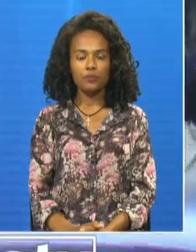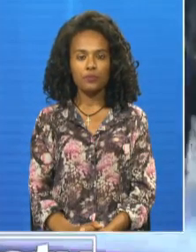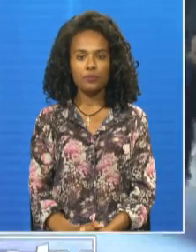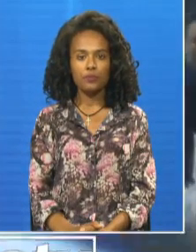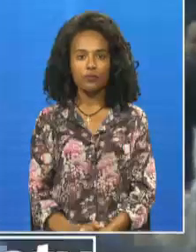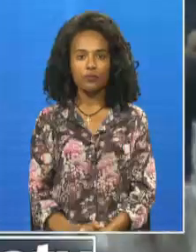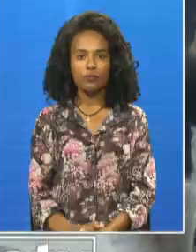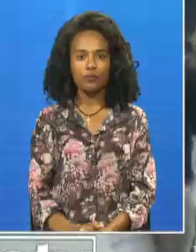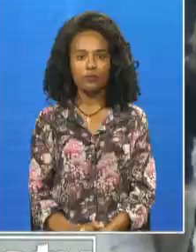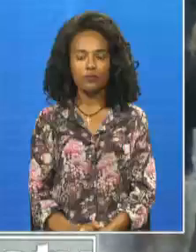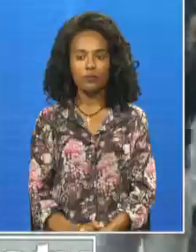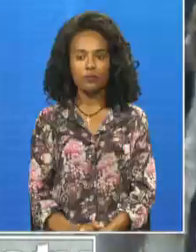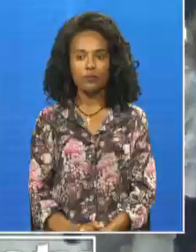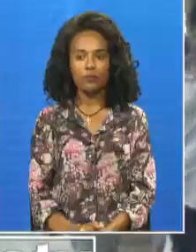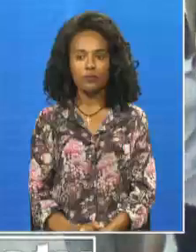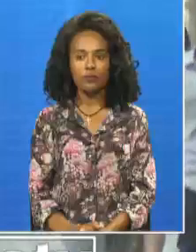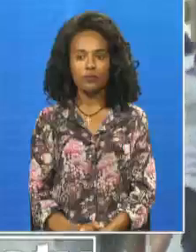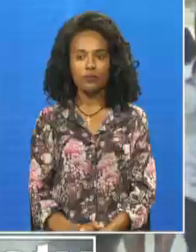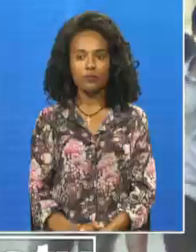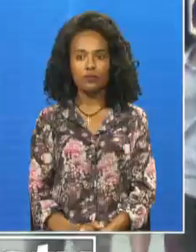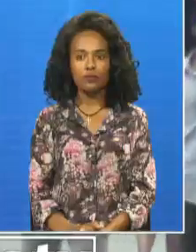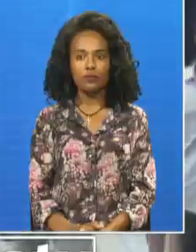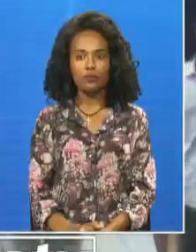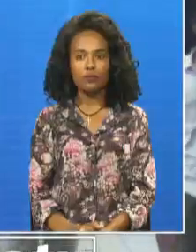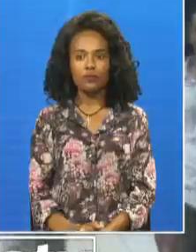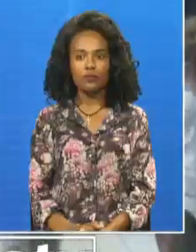ጭራሹን መረስቶታል ማለት ይቻላል።